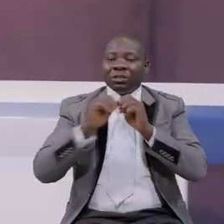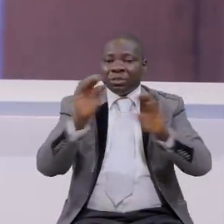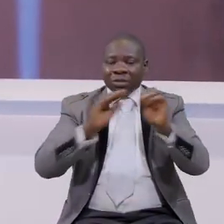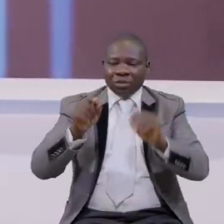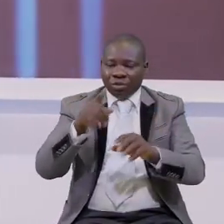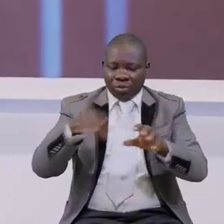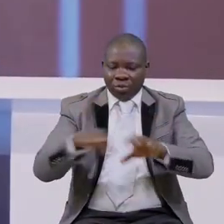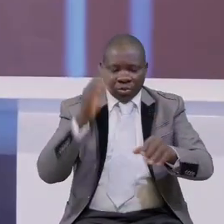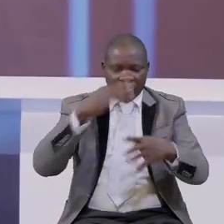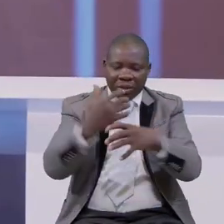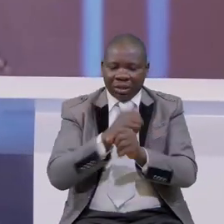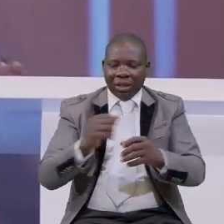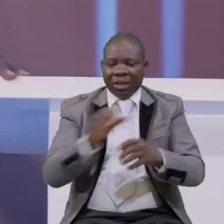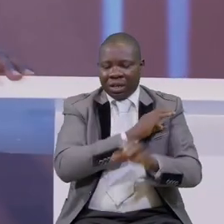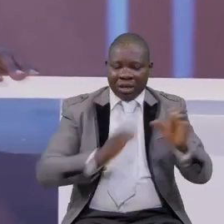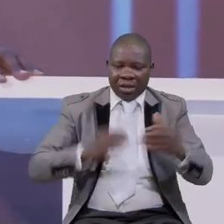Christ.